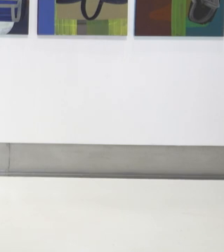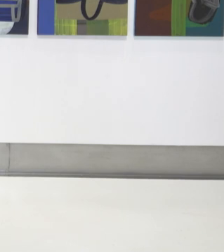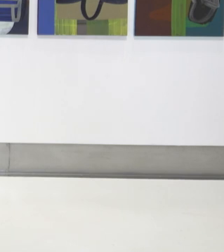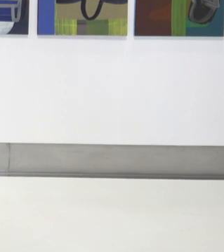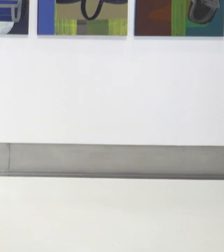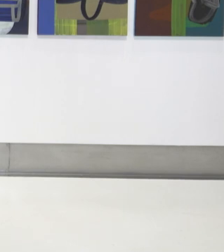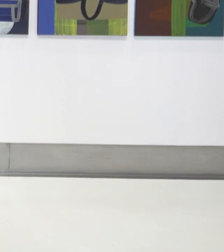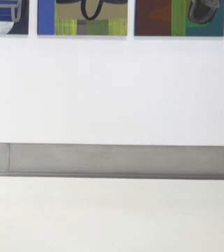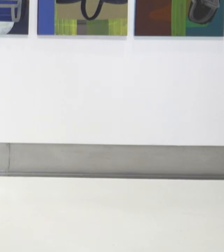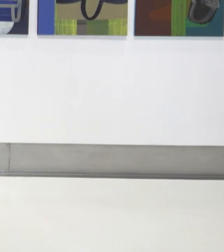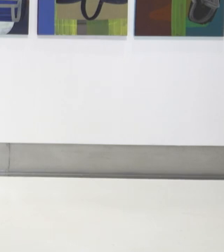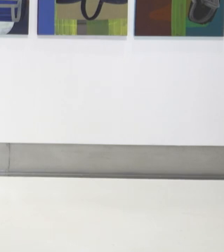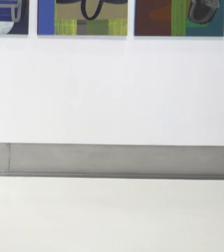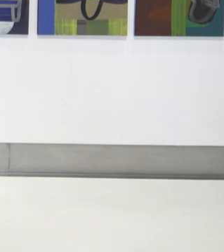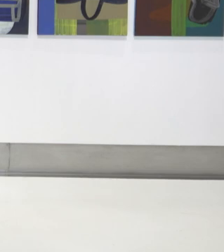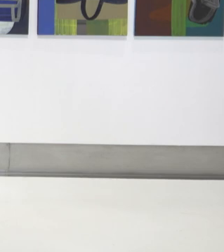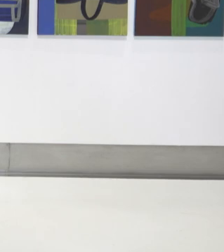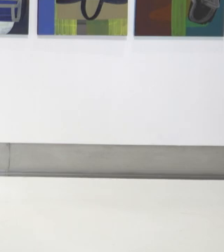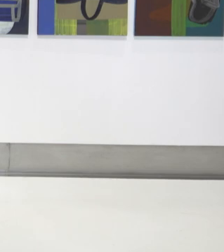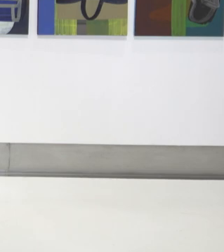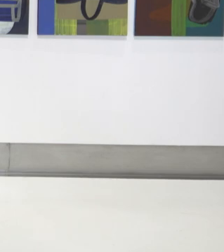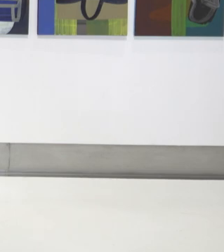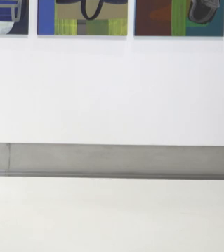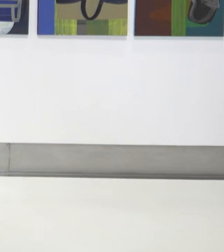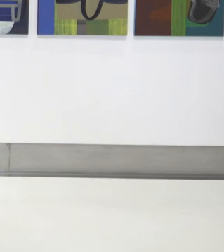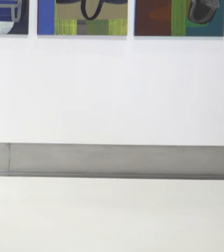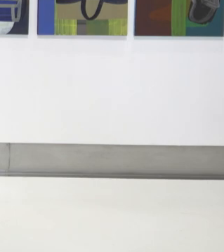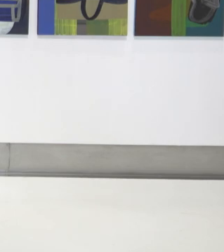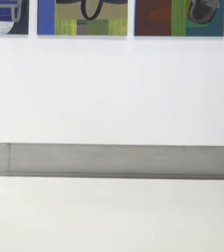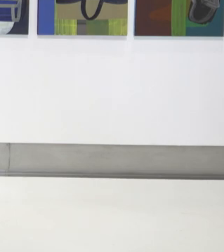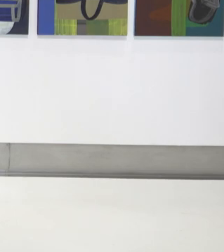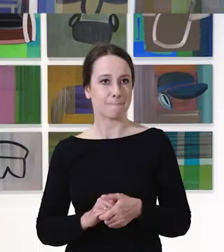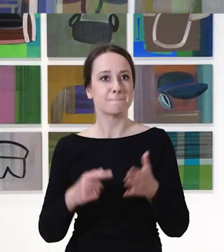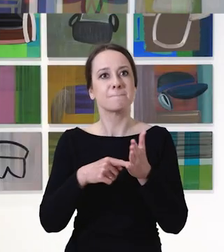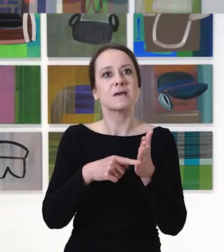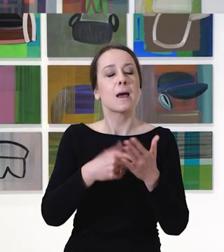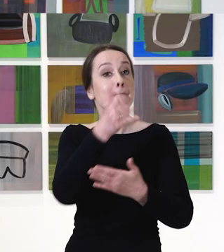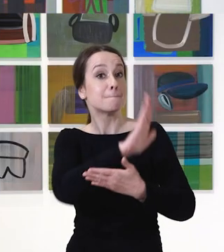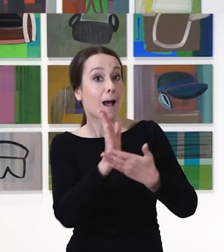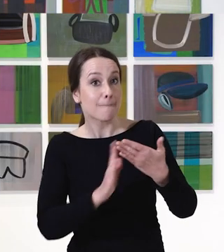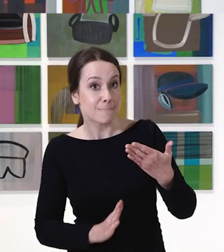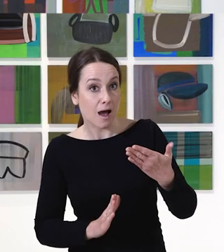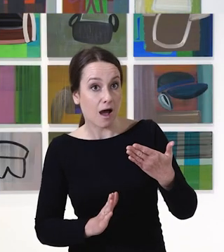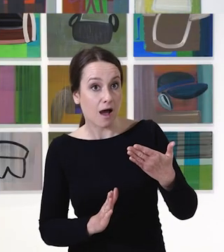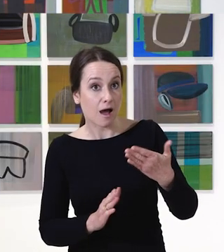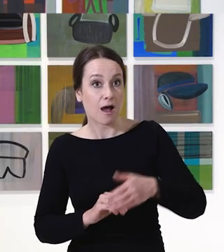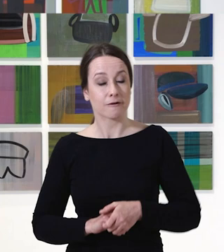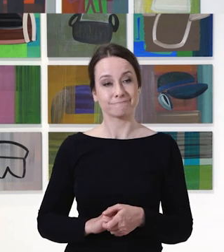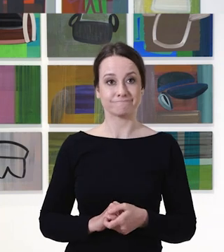wczesnych cyklu związanych właśnie z dotyczących mapy czy